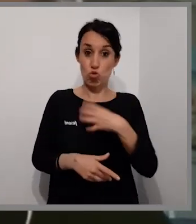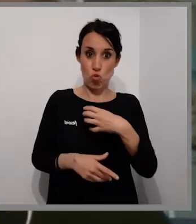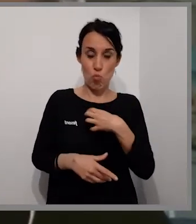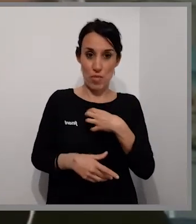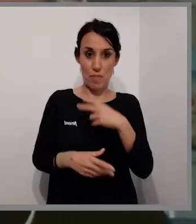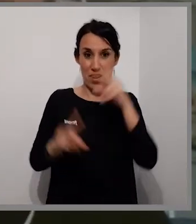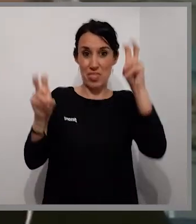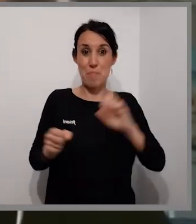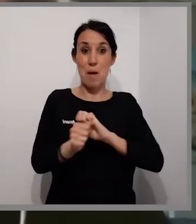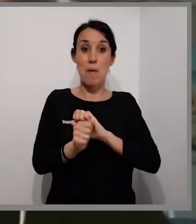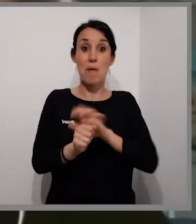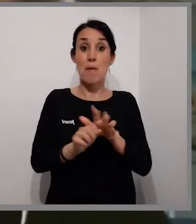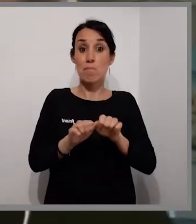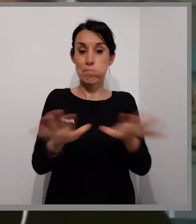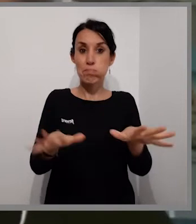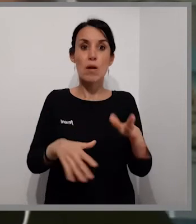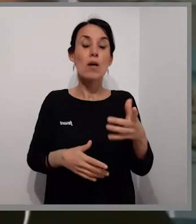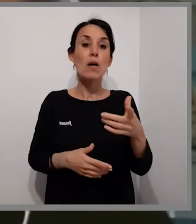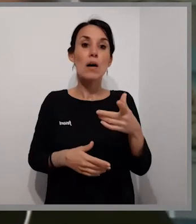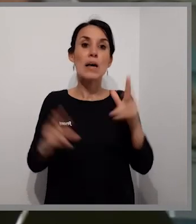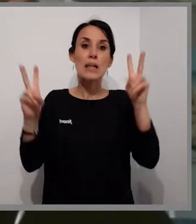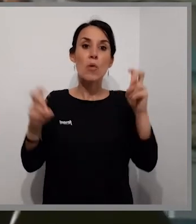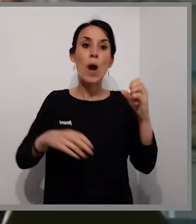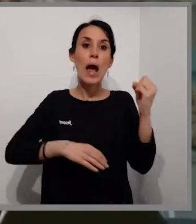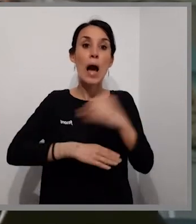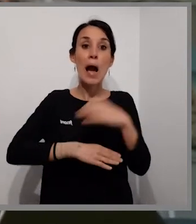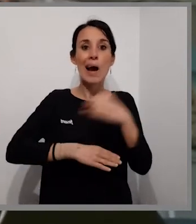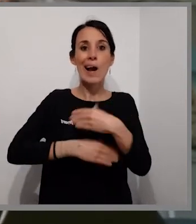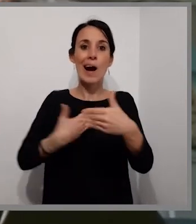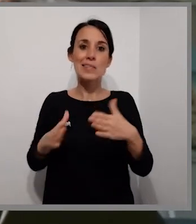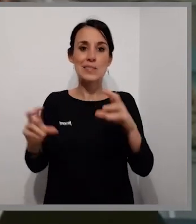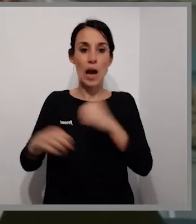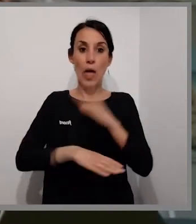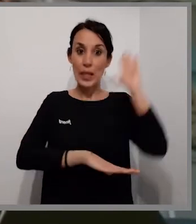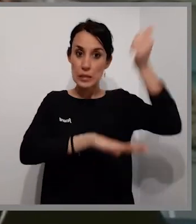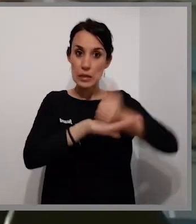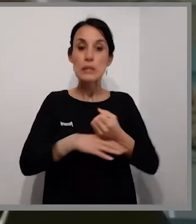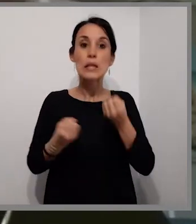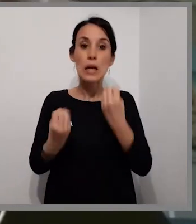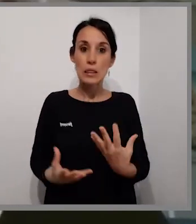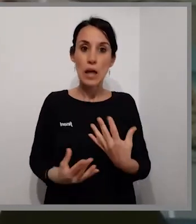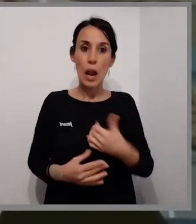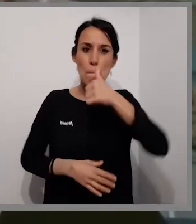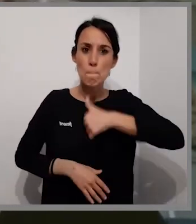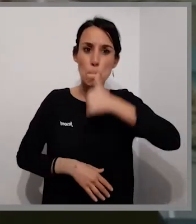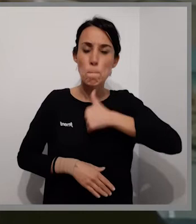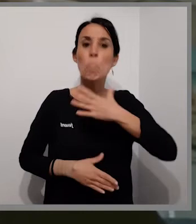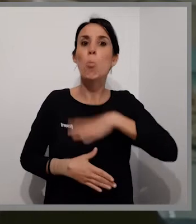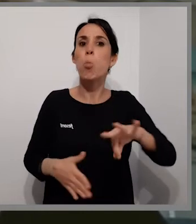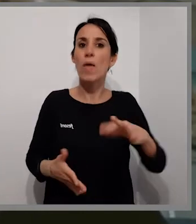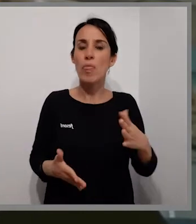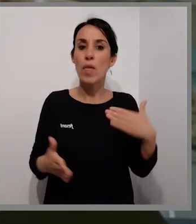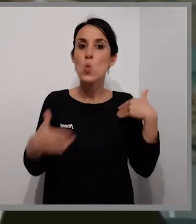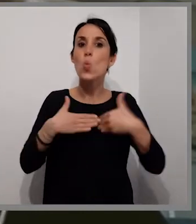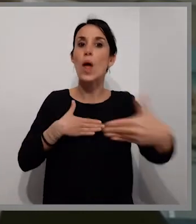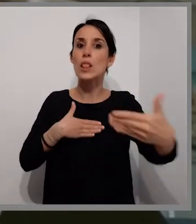este sobrecost per a fer front a la pandèmia. Però com està la caixa de la Generalitat en aquests moments? Quan pot aguantar el govern